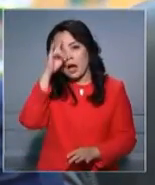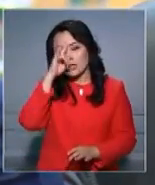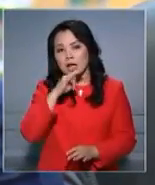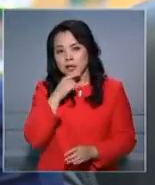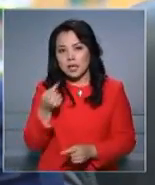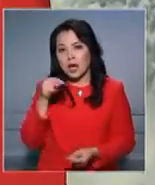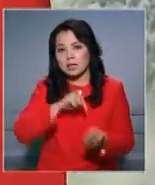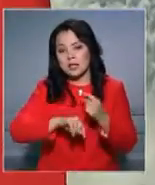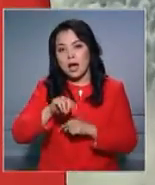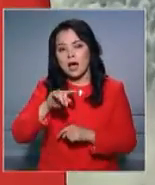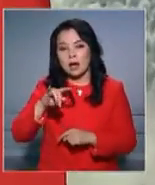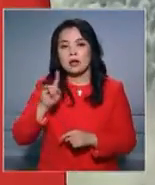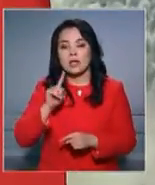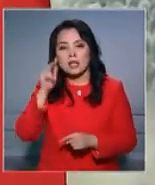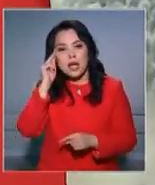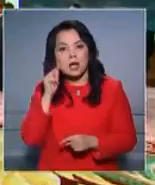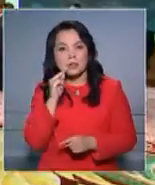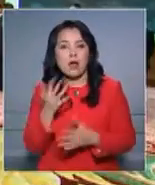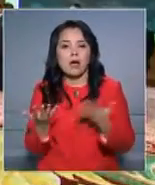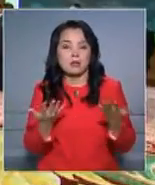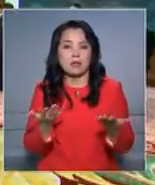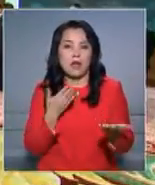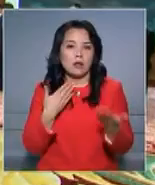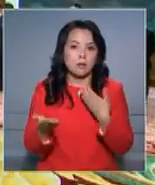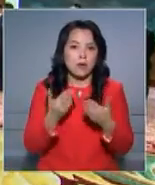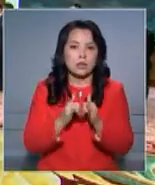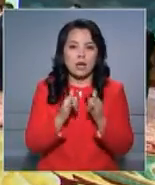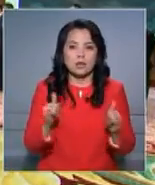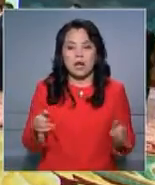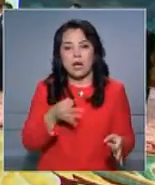мен Қытай арасындағы қарым-қатынастың қалай өрбігенін айтып береді.